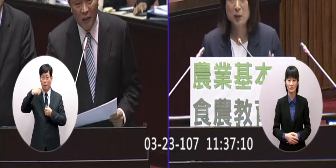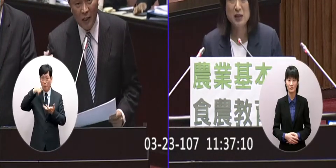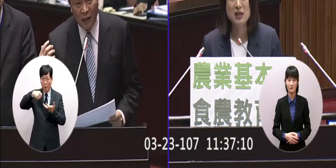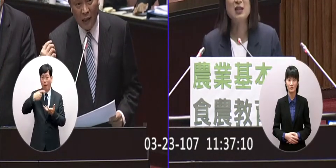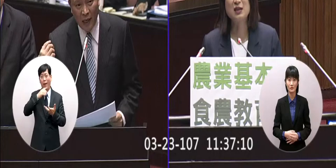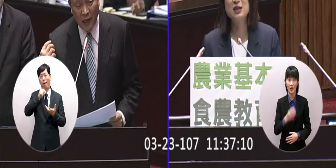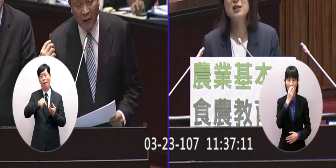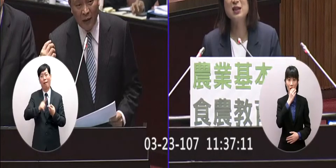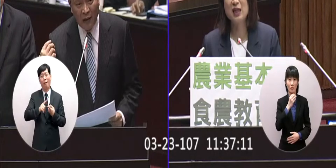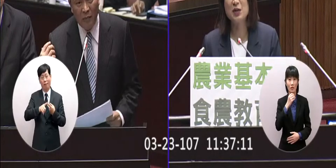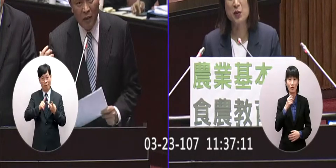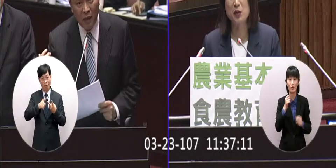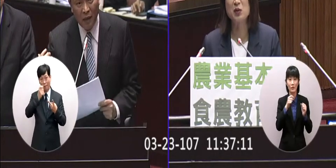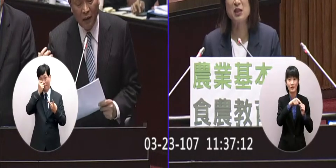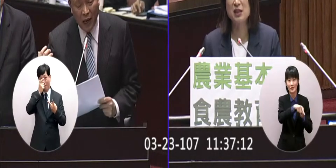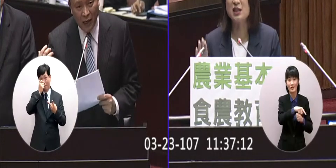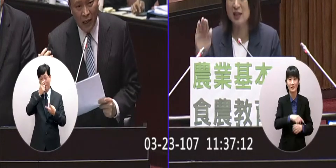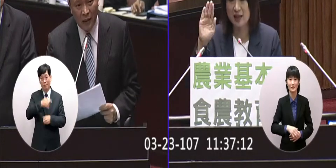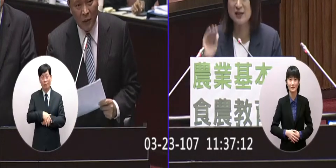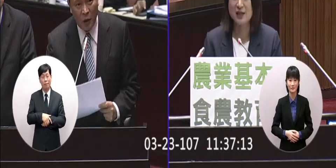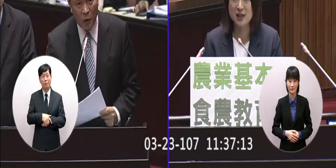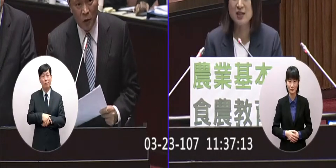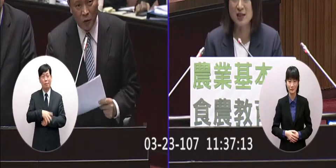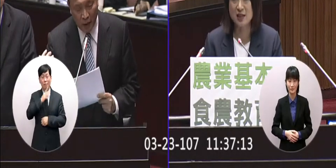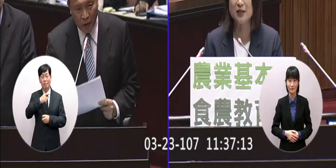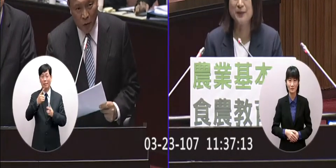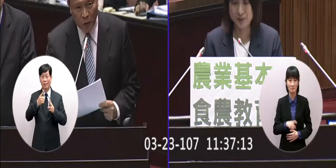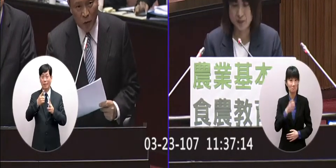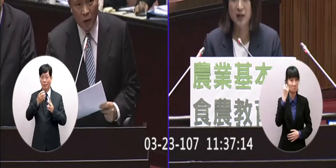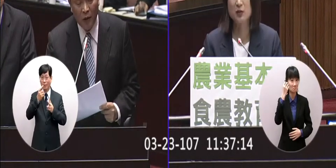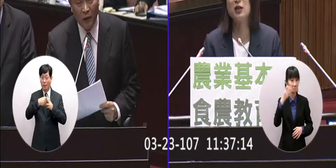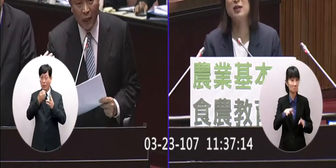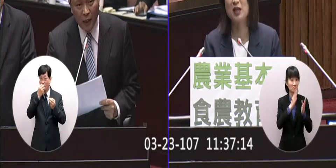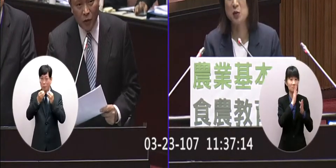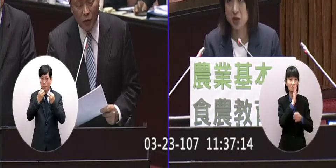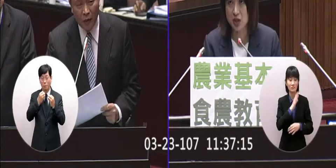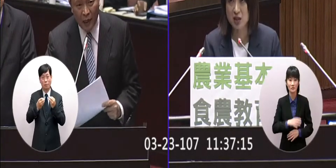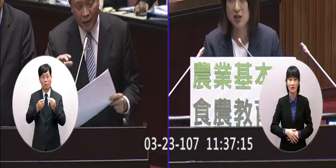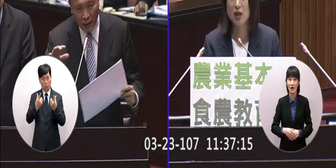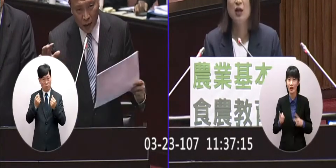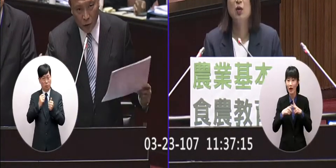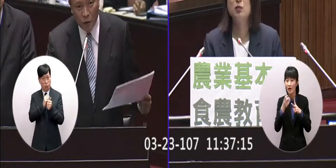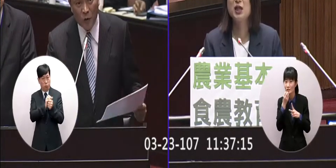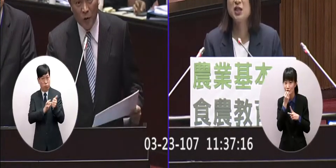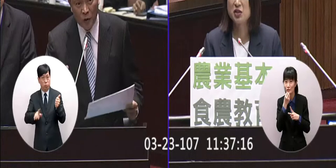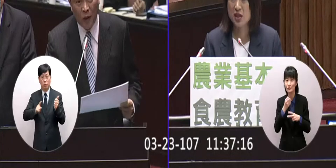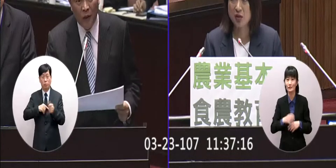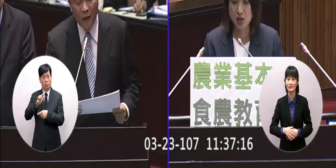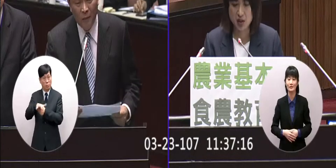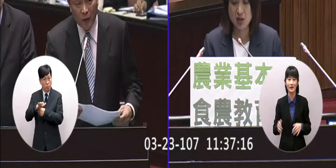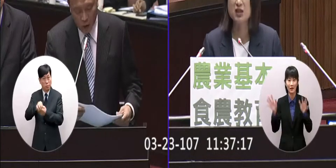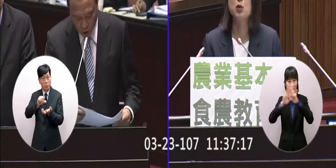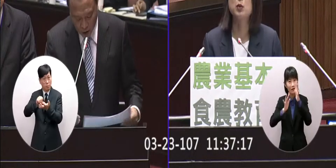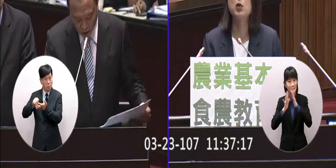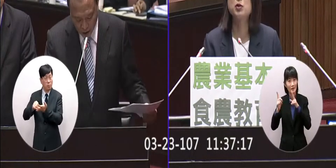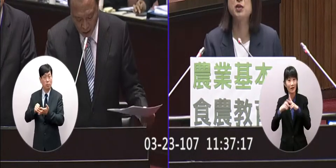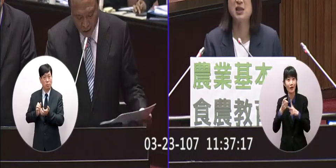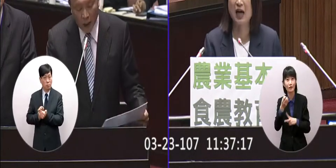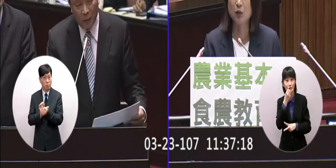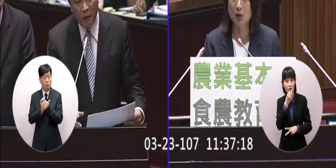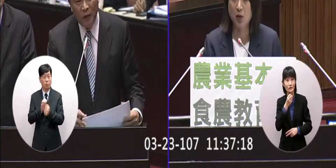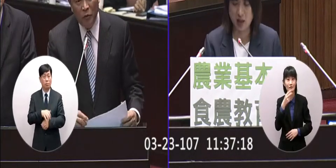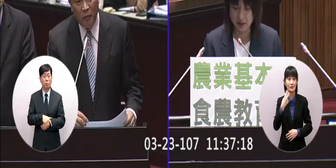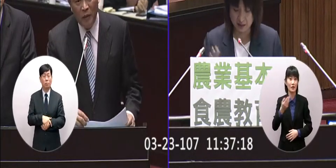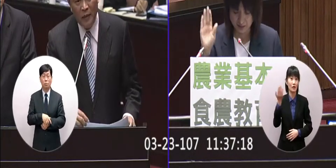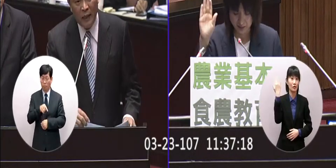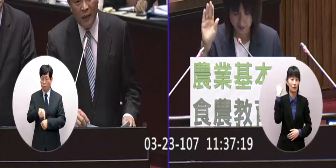芒果冰。 那现在台南的 热带水果是 台南的小吃美食，带动它整个农食 的。我们的夜市小吃以及我们过去的茶文化。